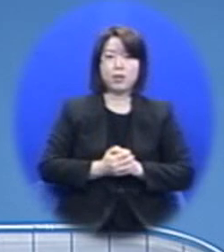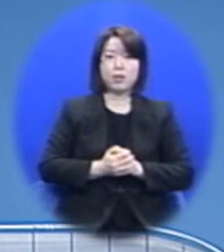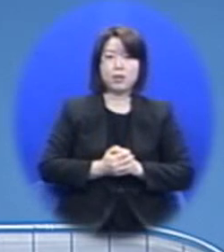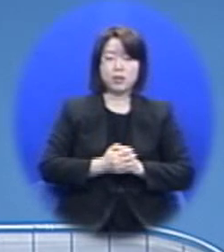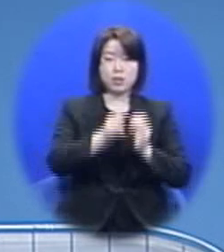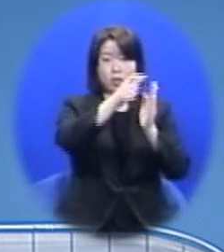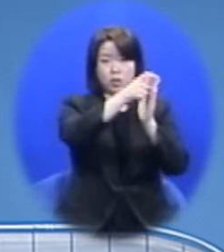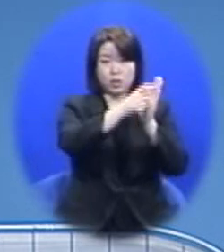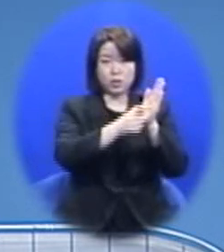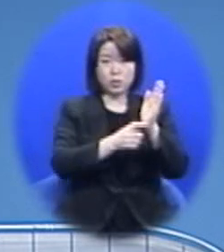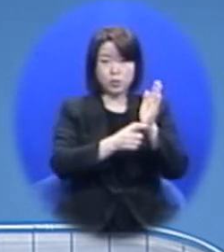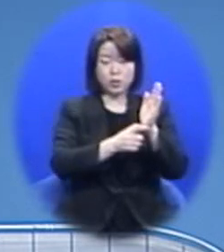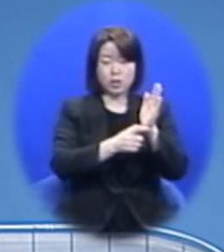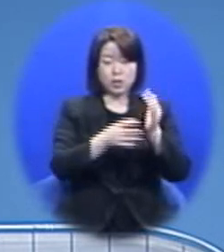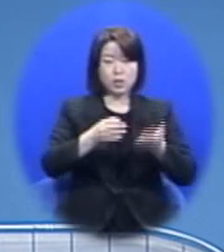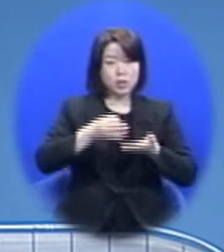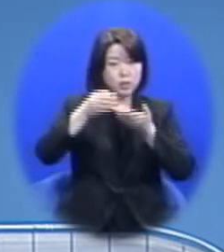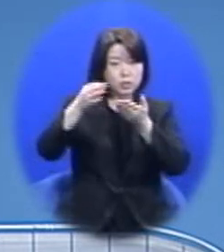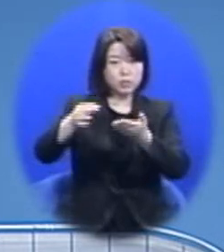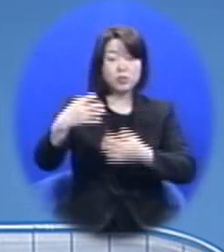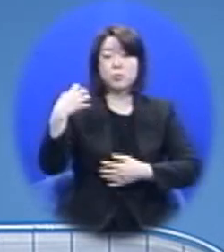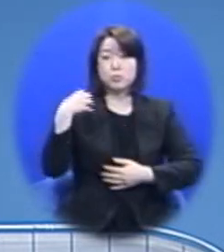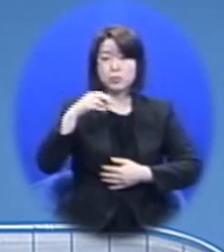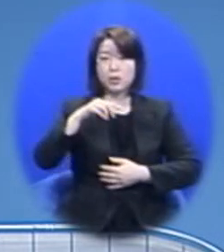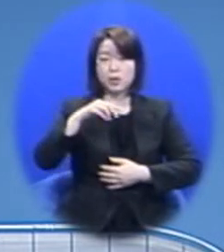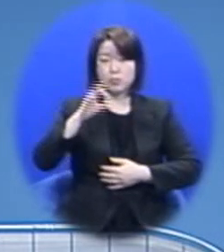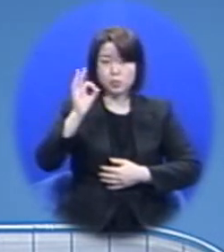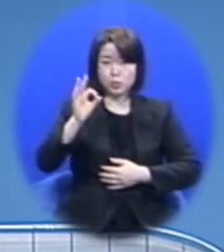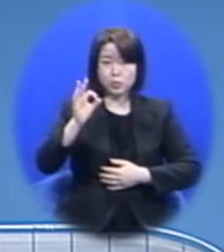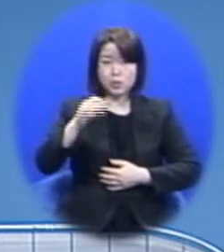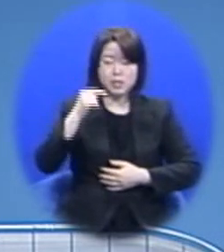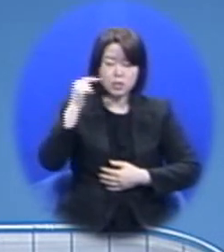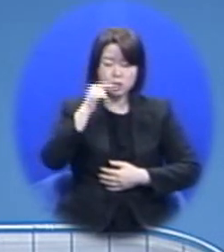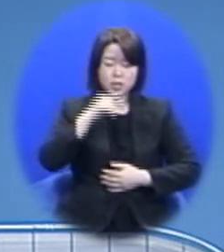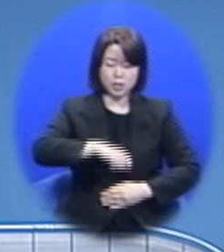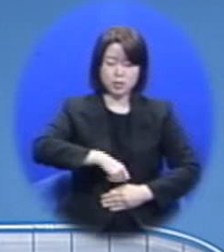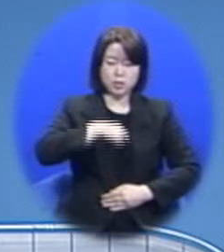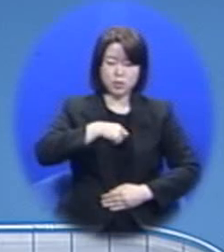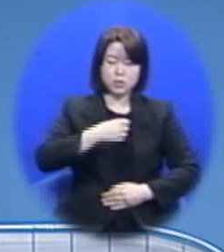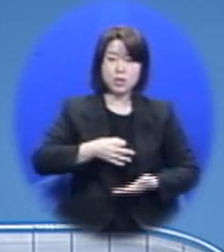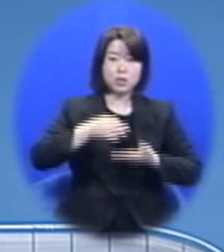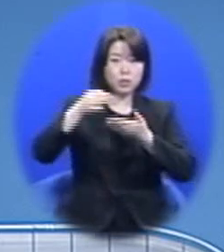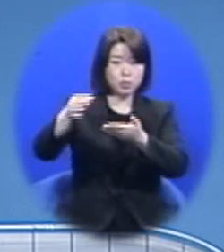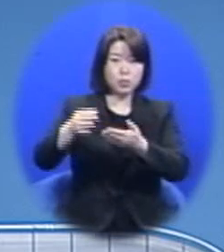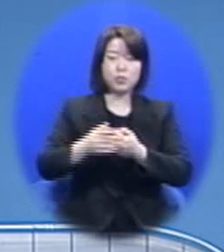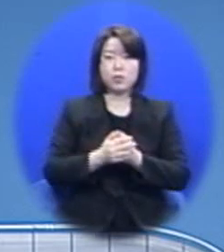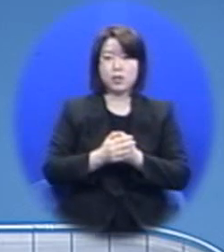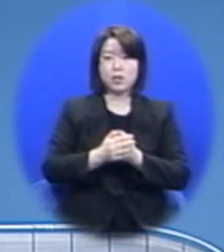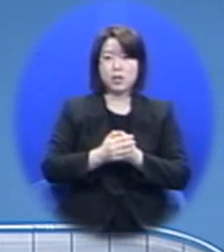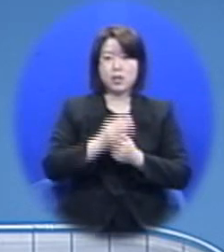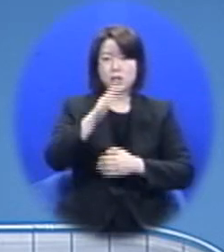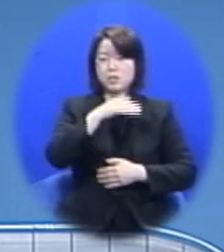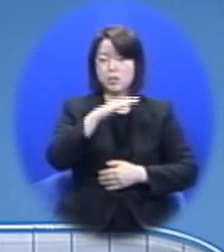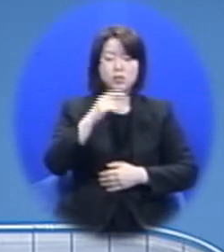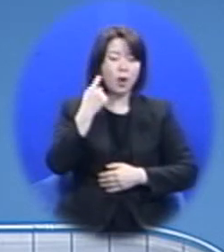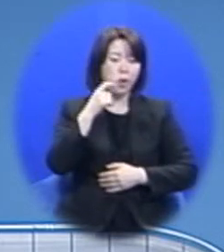교단에 우리 내는 부담금 철저하게 정직하게 다 하라, 절대로 거짓으로 하지